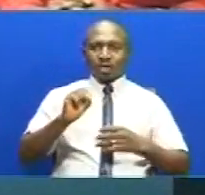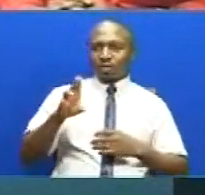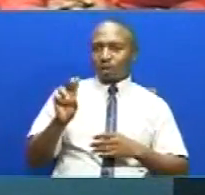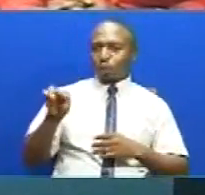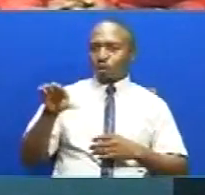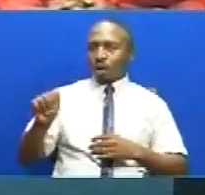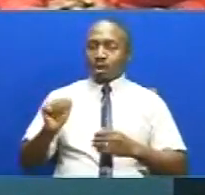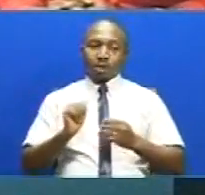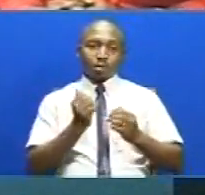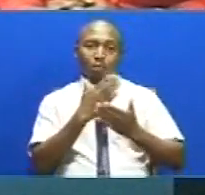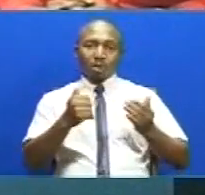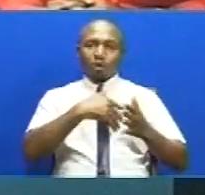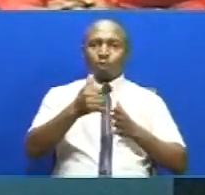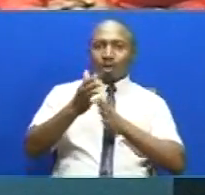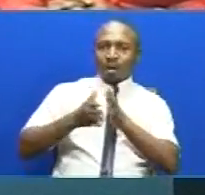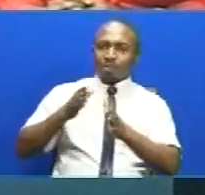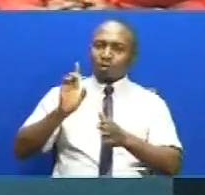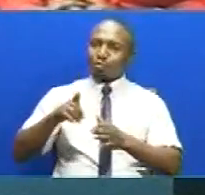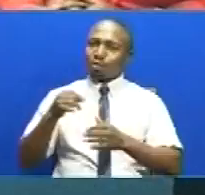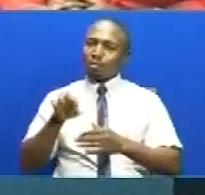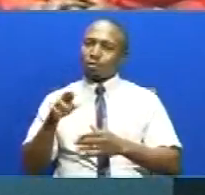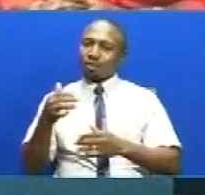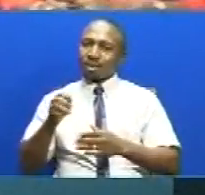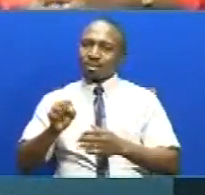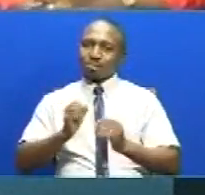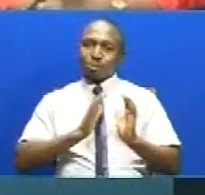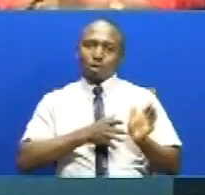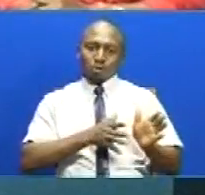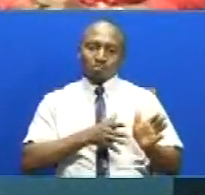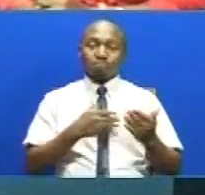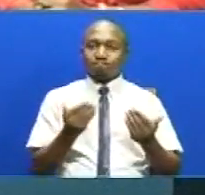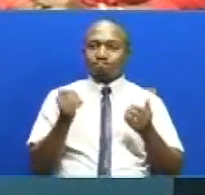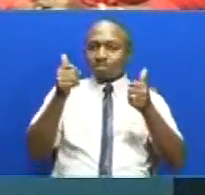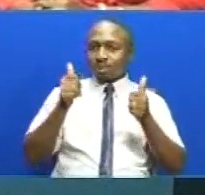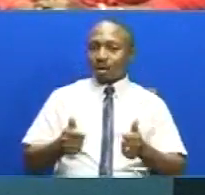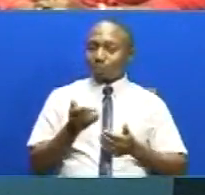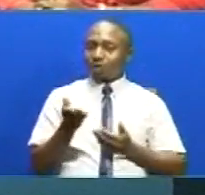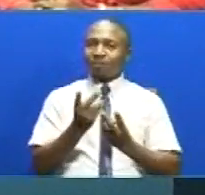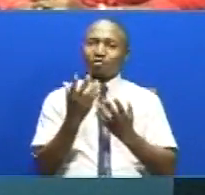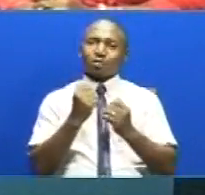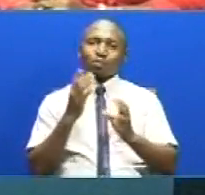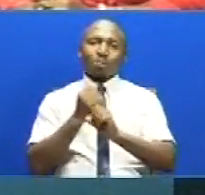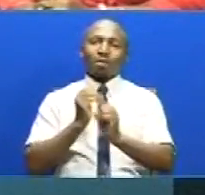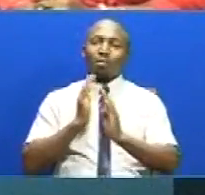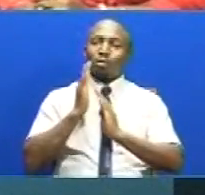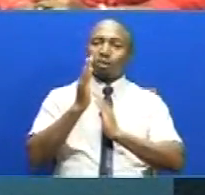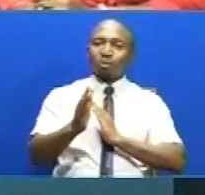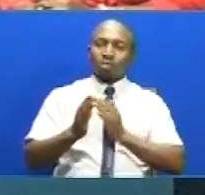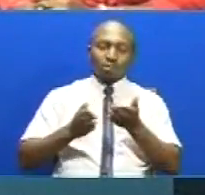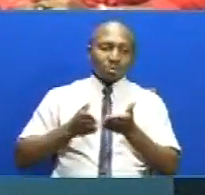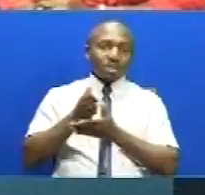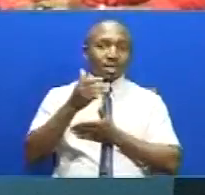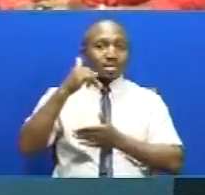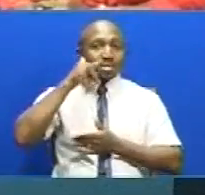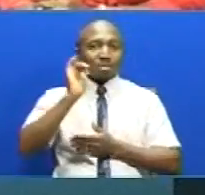na kwa upande wa lugha alama tupo na Protas Molongo. Matangazo haya pia unaweza kuyapata moja kwa moja kupitia simu yako